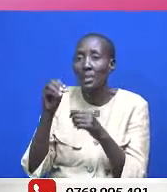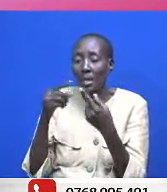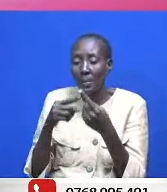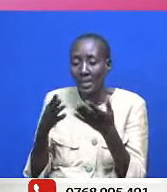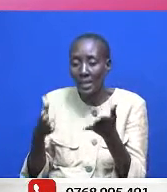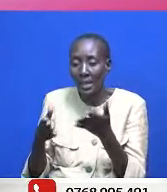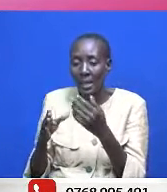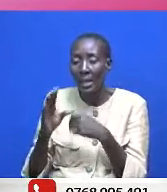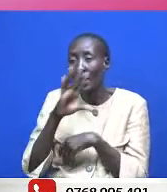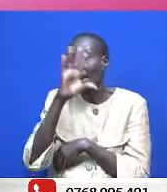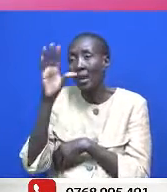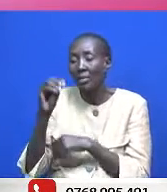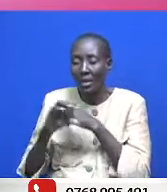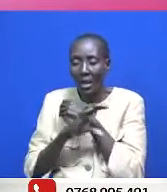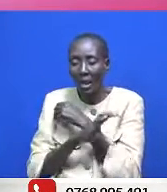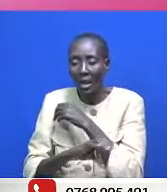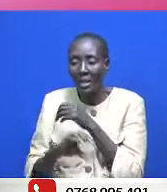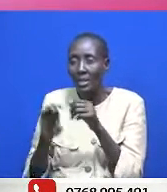nchi nyingi za Afrika